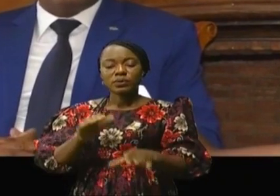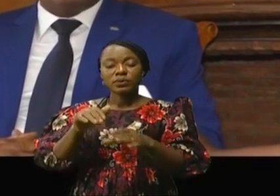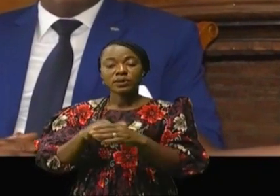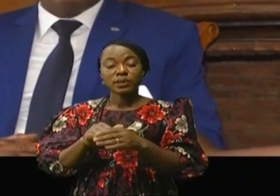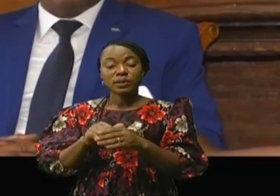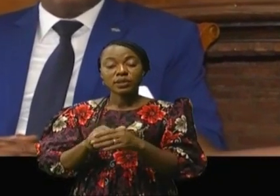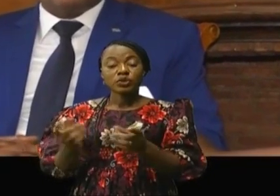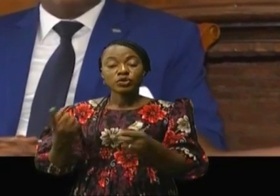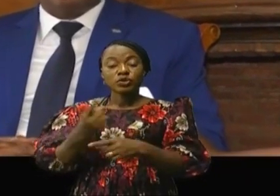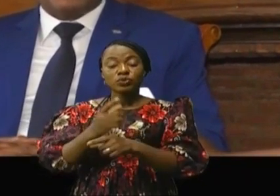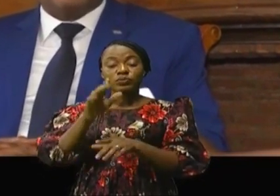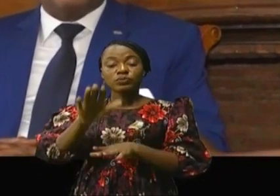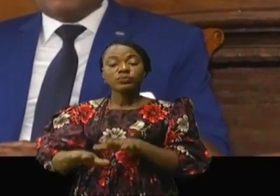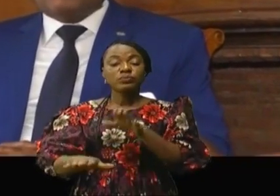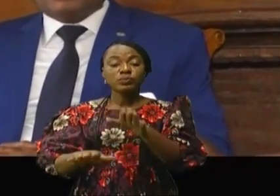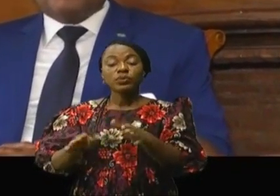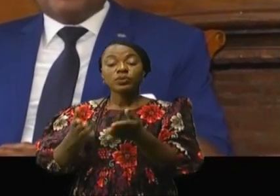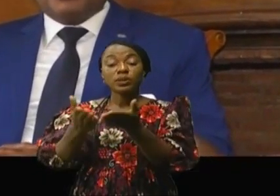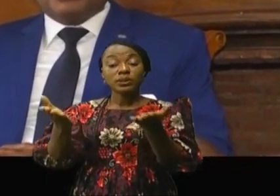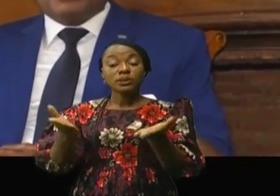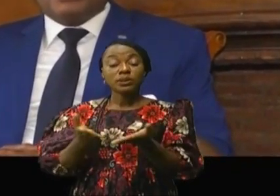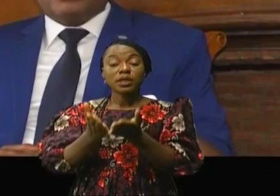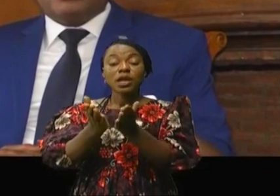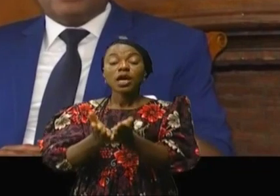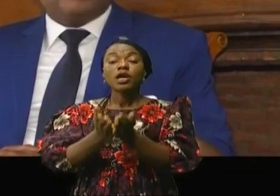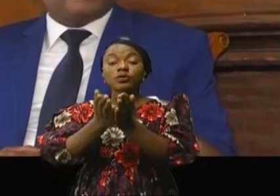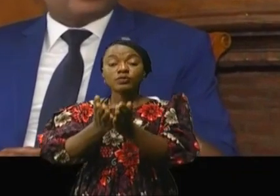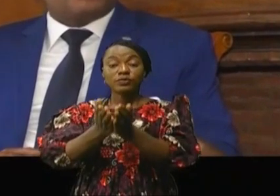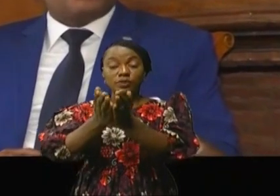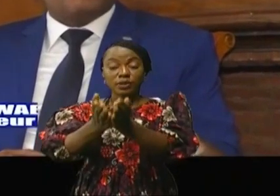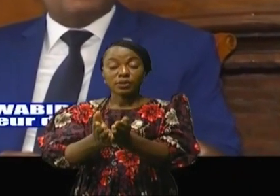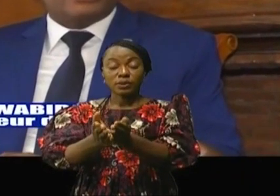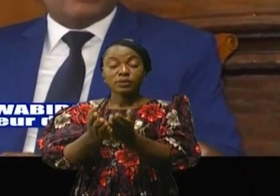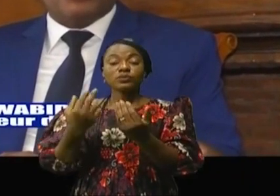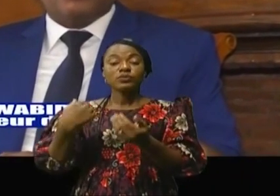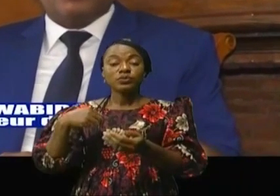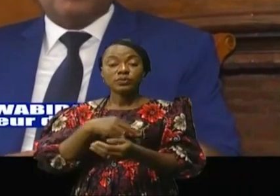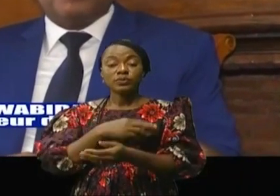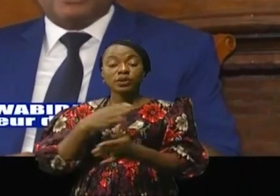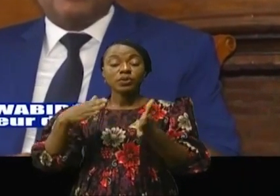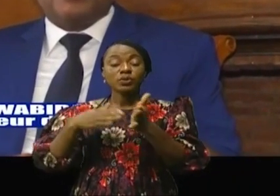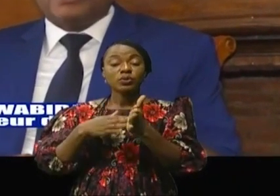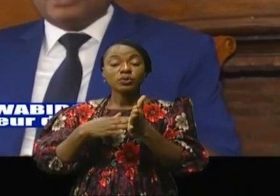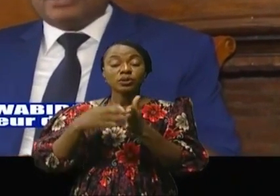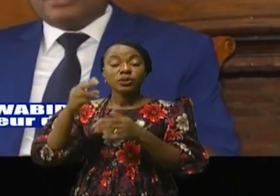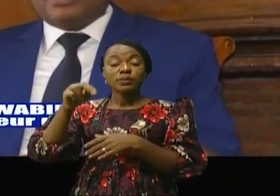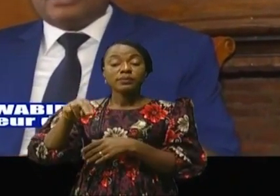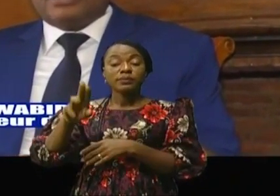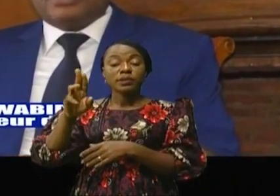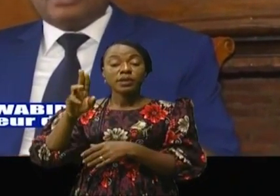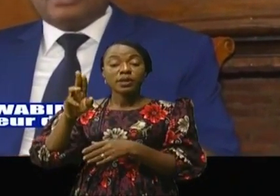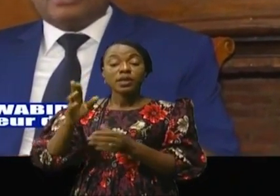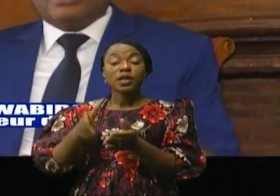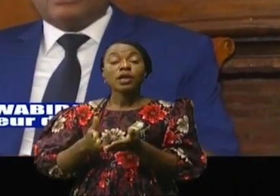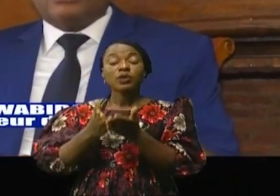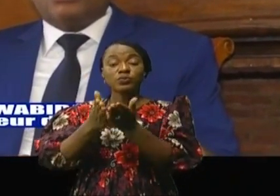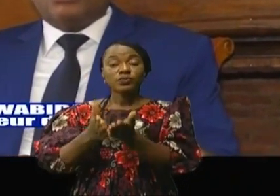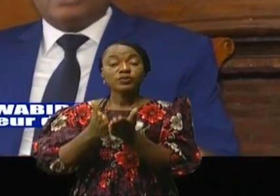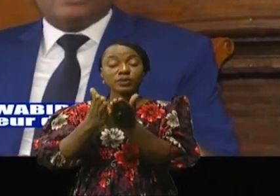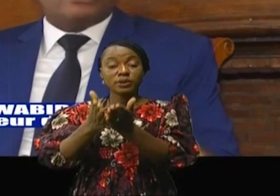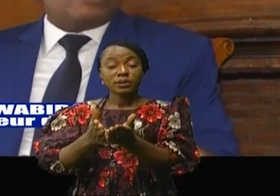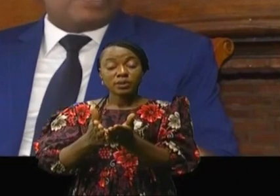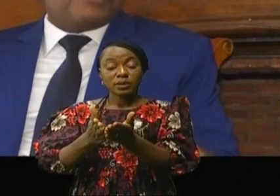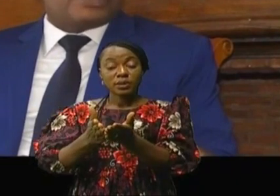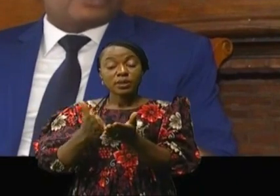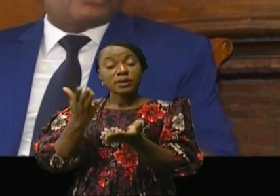l'ordre public aujourd'hui à Uvira, nous avons eu des manifestations contre la MONUSCO à Uvira. Et